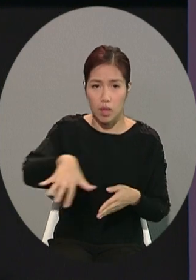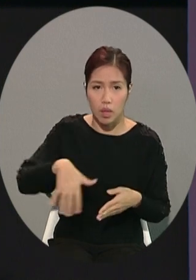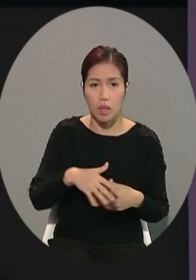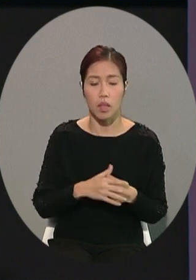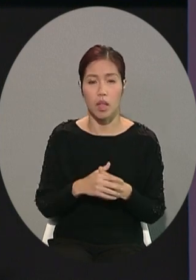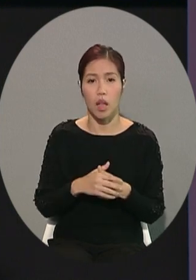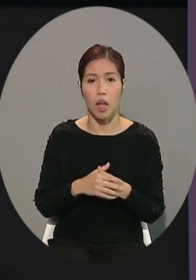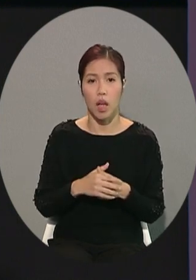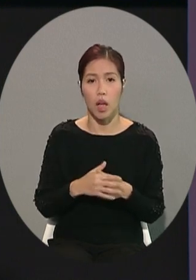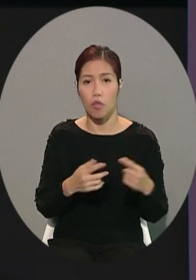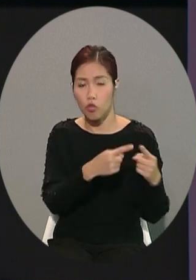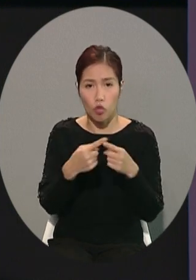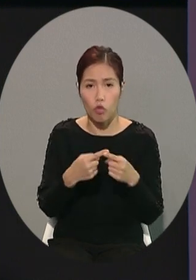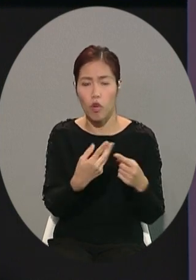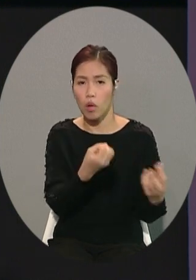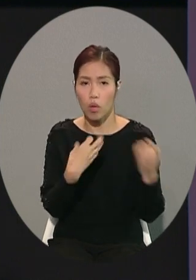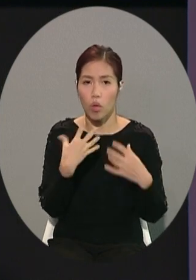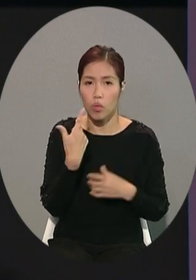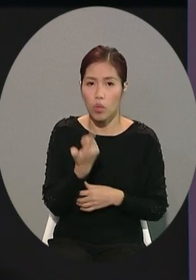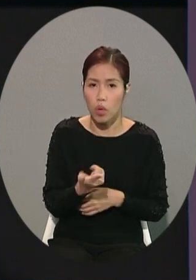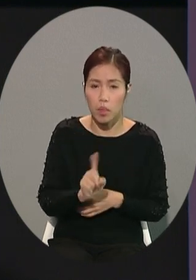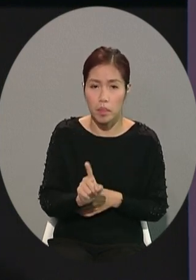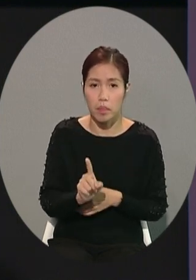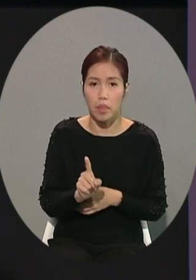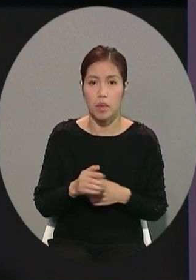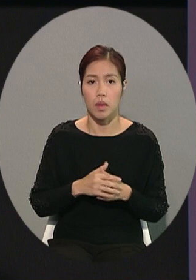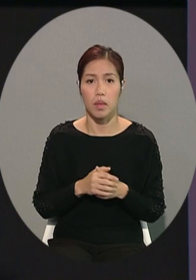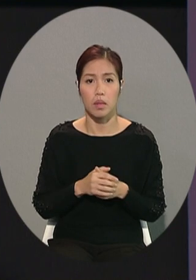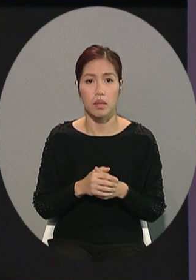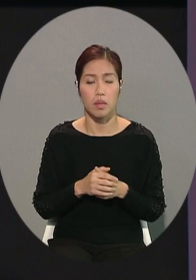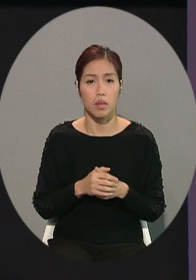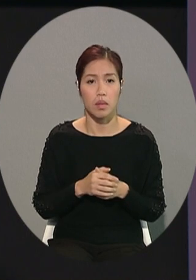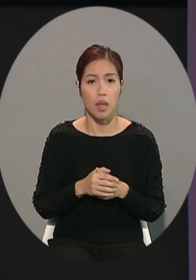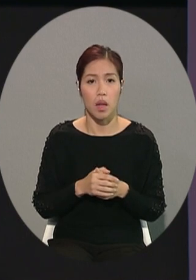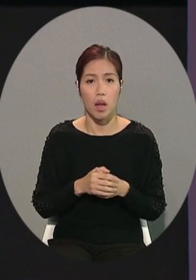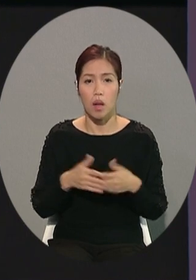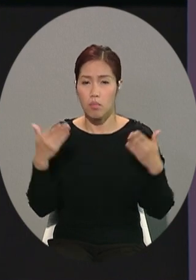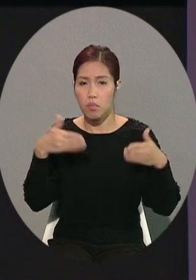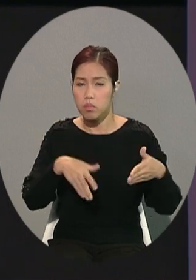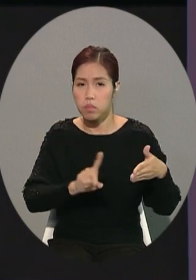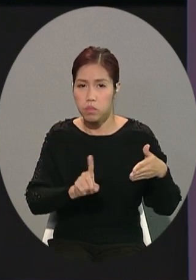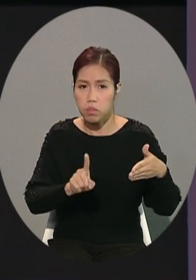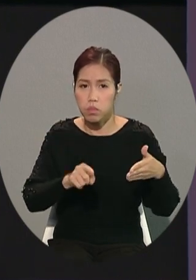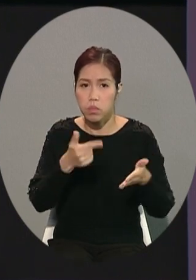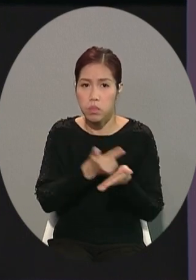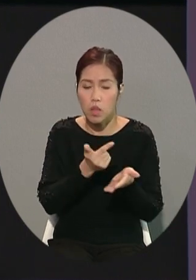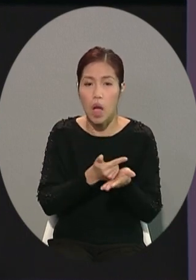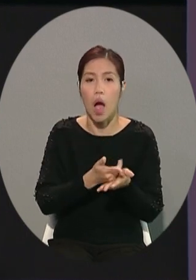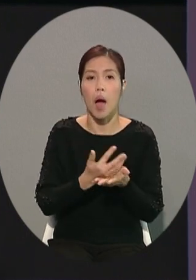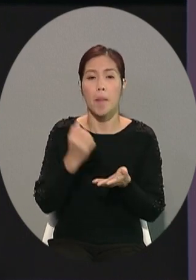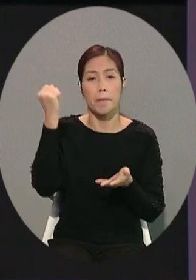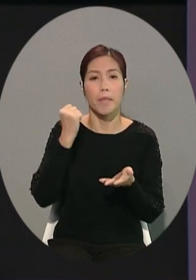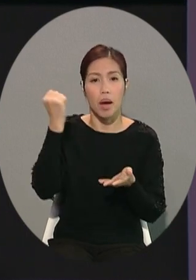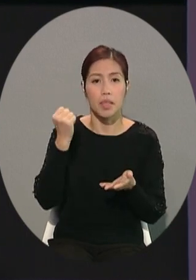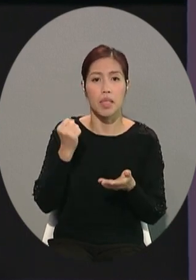民好多時同我反映最多嘅問題就係啲咩咧？就係班次問題嚇，最核心班次問題咧就係出去港島班次有